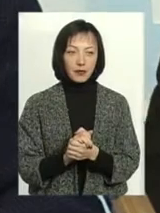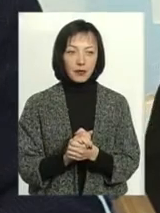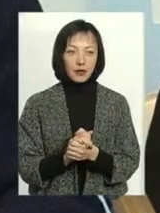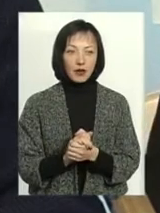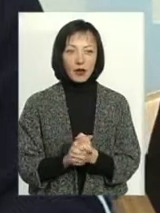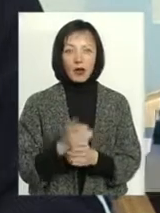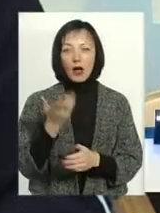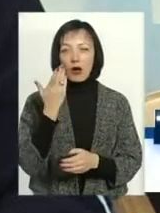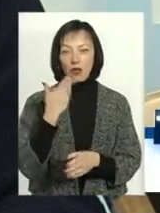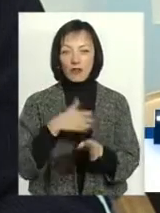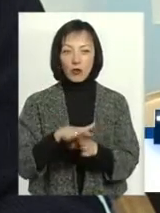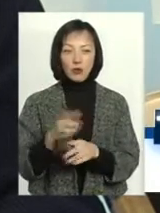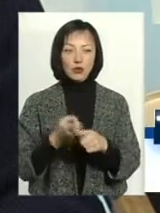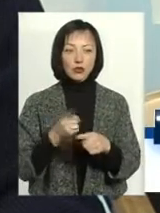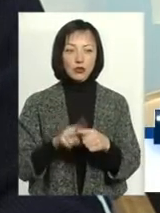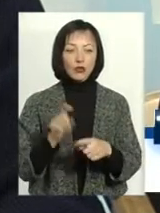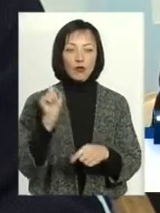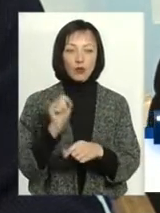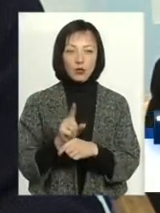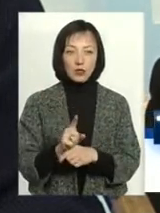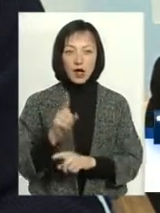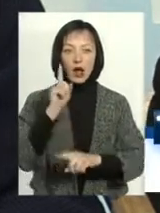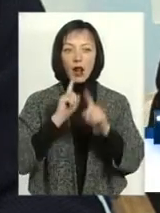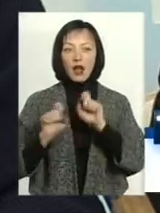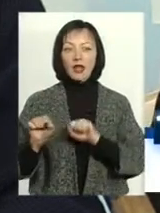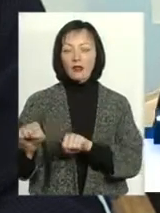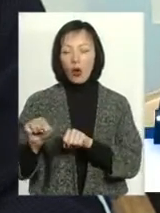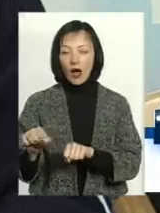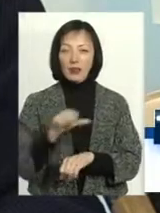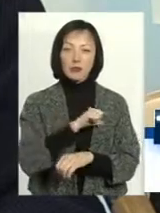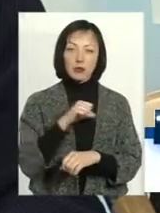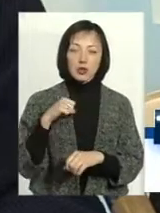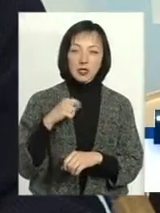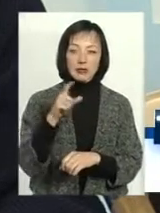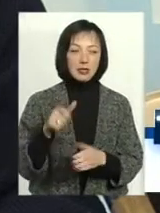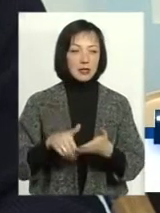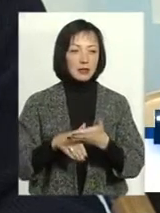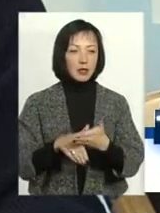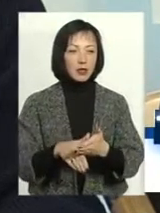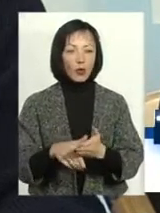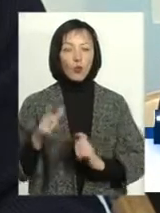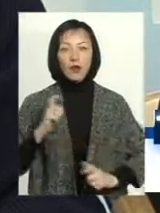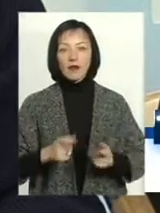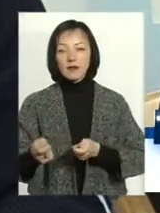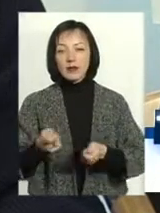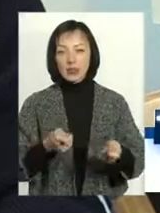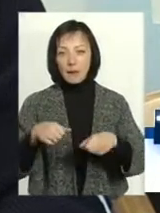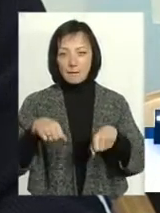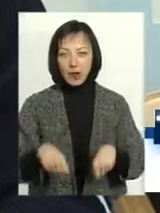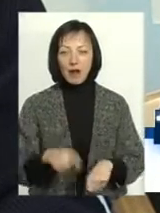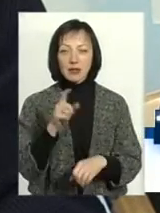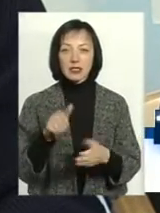Виконуючи цю функцію, Рада адвокатів самостійно, за сприянням і Хмельницького університету управління і права, за